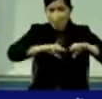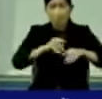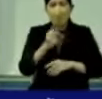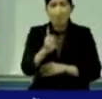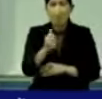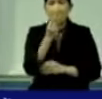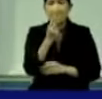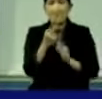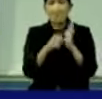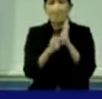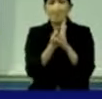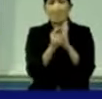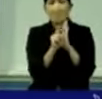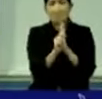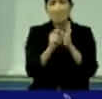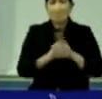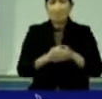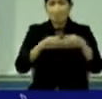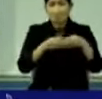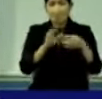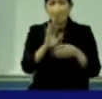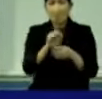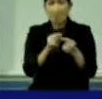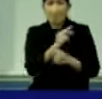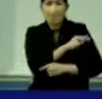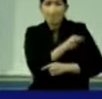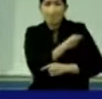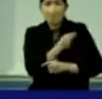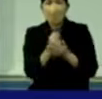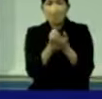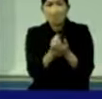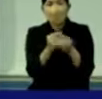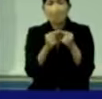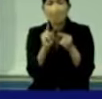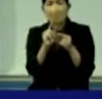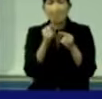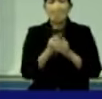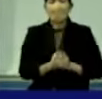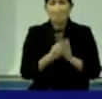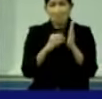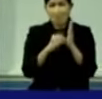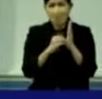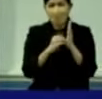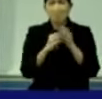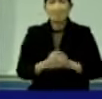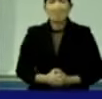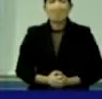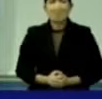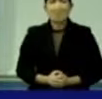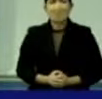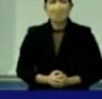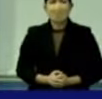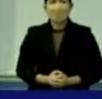ของจังหวัดอุตรดิตถ์นะคะก็ได้มีการส่งทีมแพทย์นักรบชุดขาวไปช่วยกันที่จังหวัดที่กรุงเทพมหานครอีกครั้งหนึ่งแล้วค่ะ